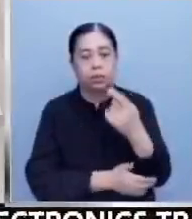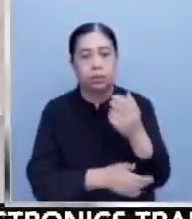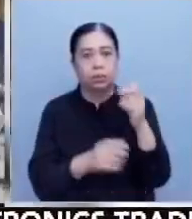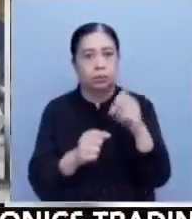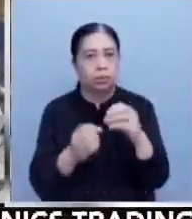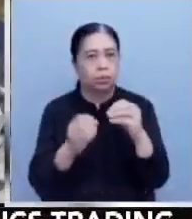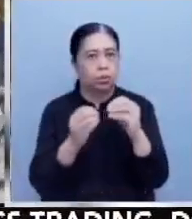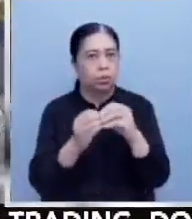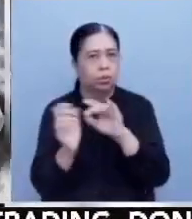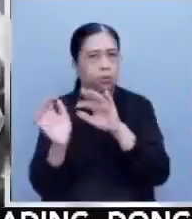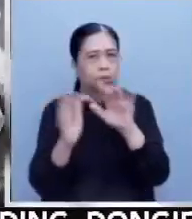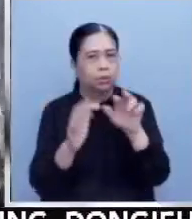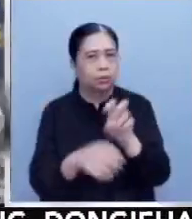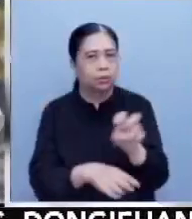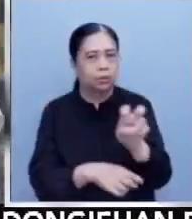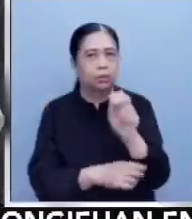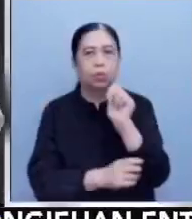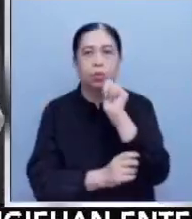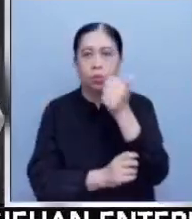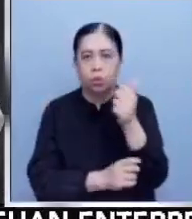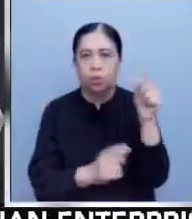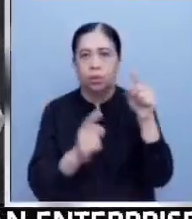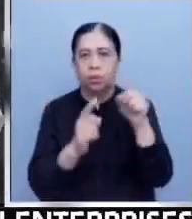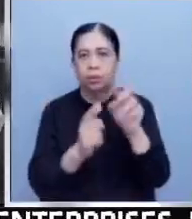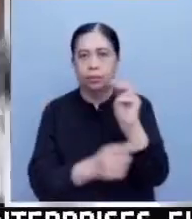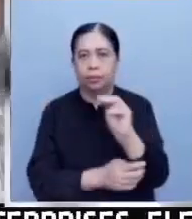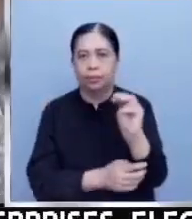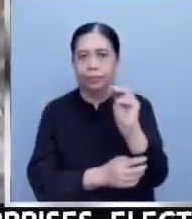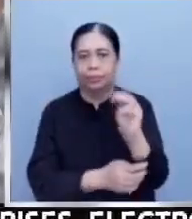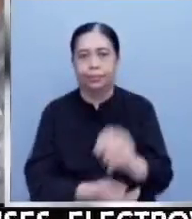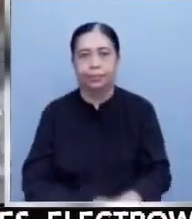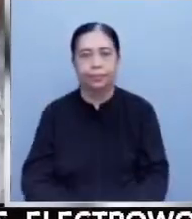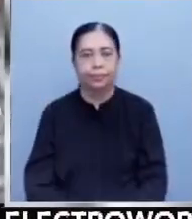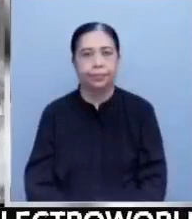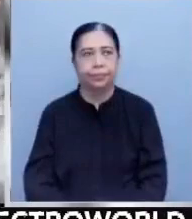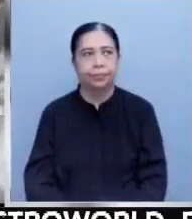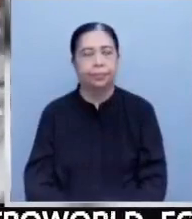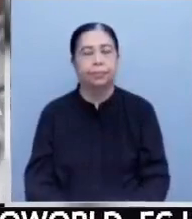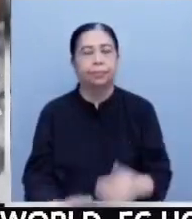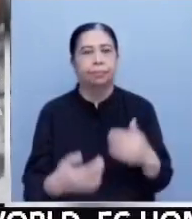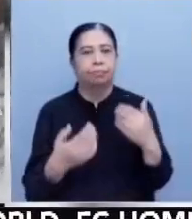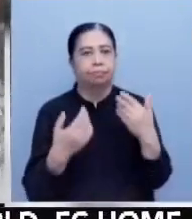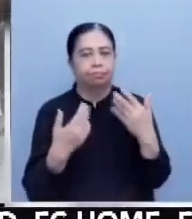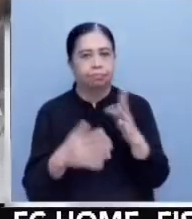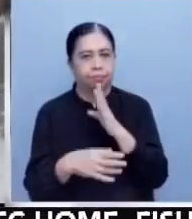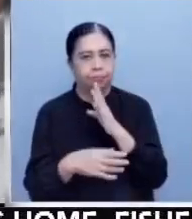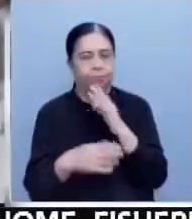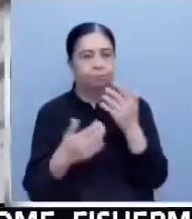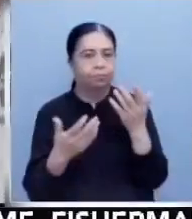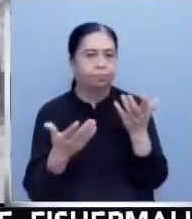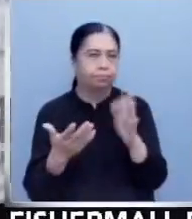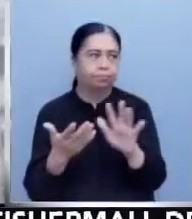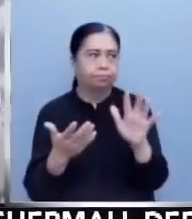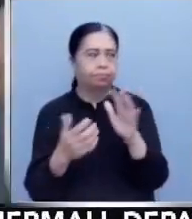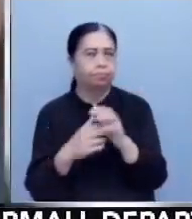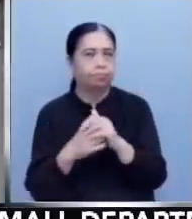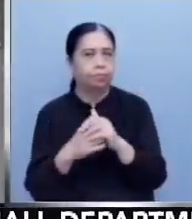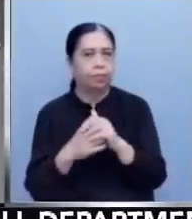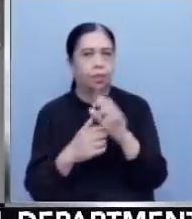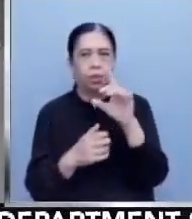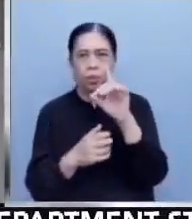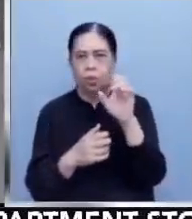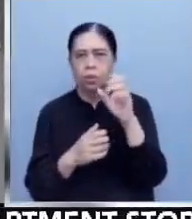pa ang mga bibiyahe bukas hanggang Lunes. We have already more or less mga 100,000 no,